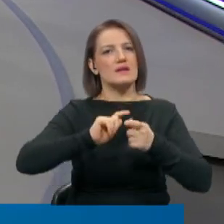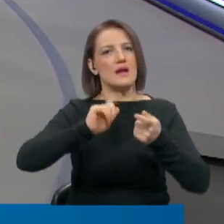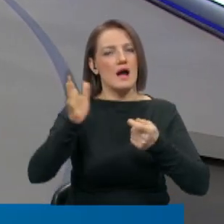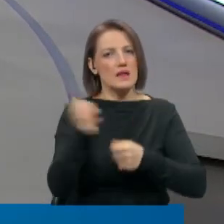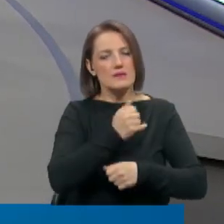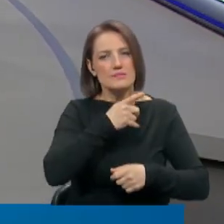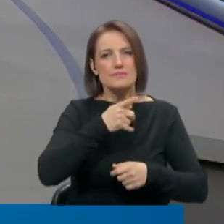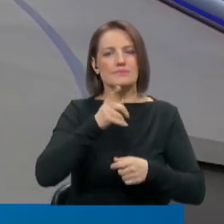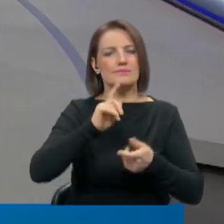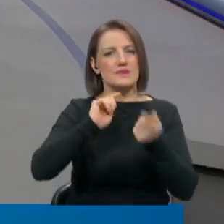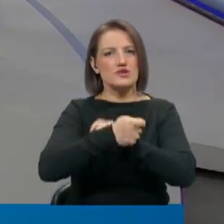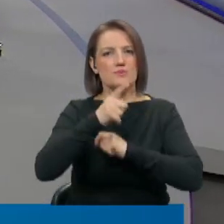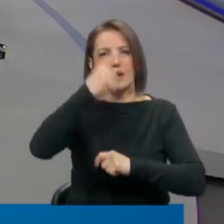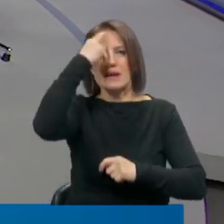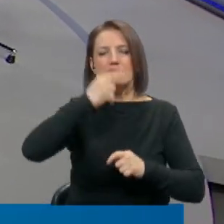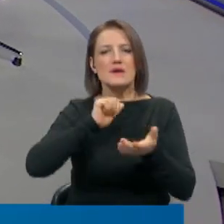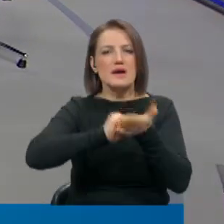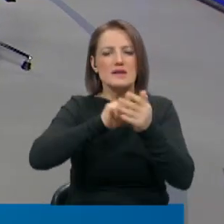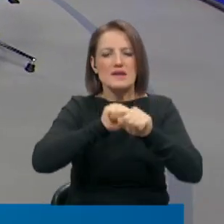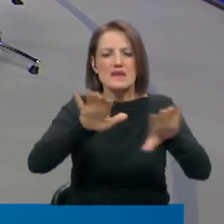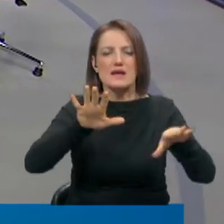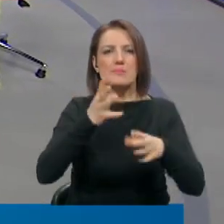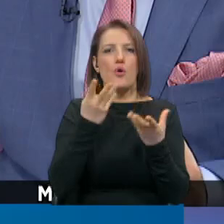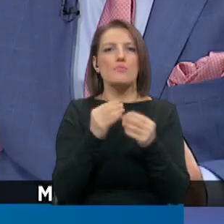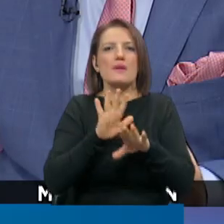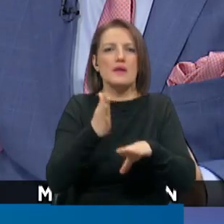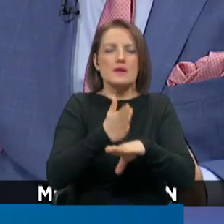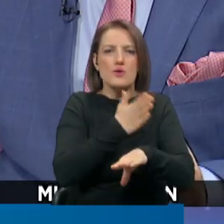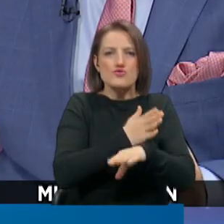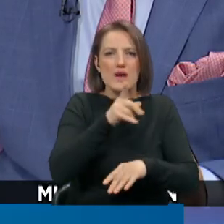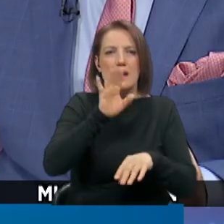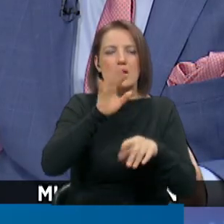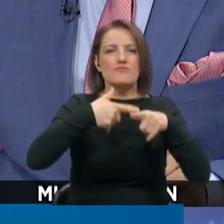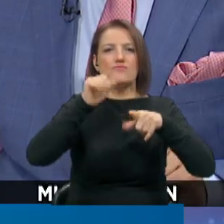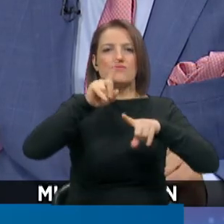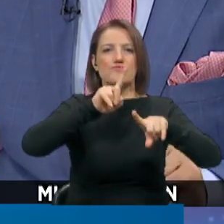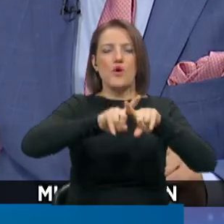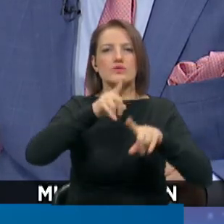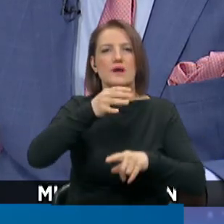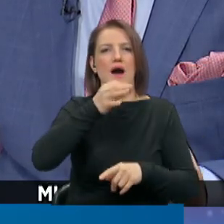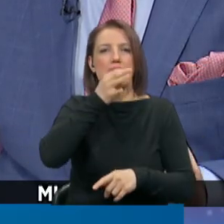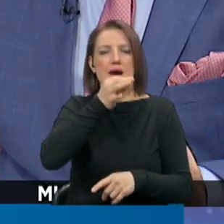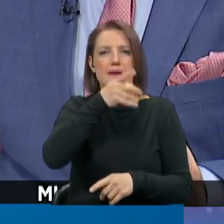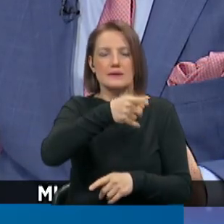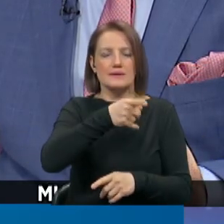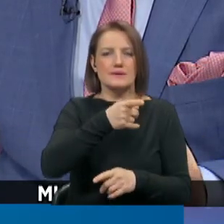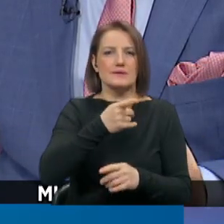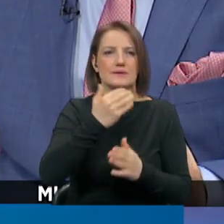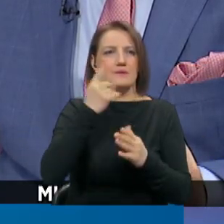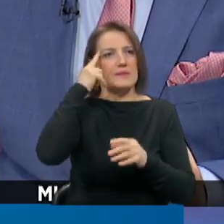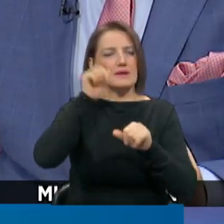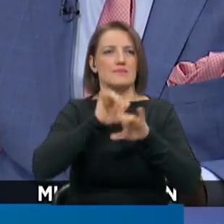değişikliği resmi gazetede yayınlanmadan dakikalar önce Fox ekranlarında orta sayfada dillendirilen öğretmen